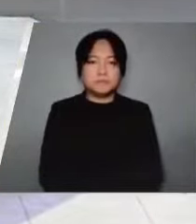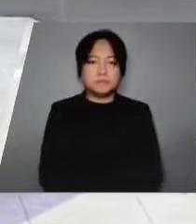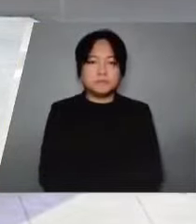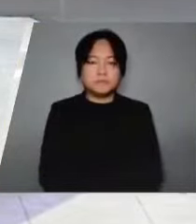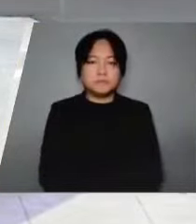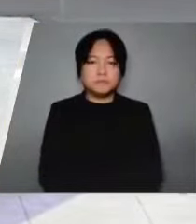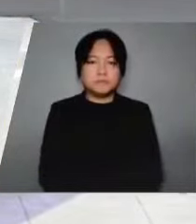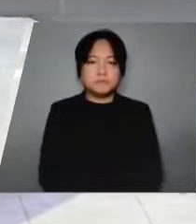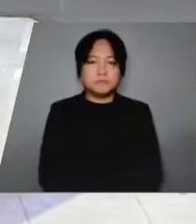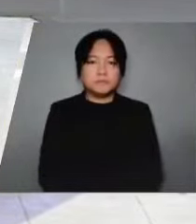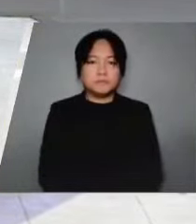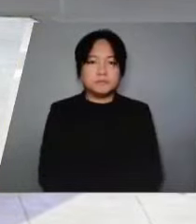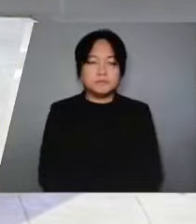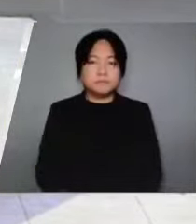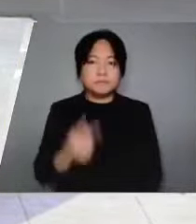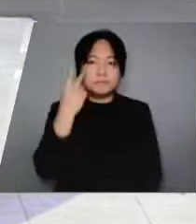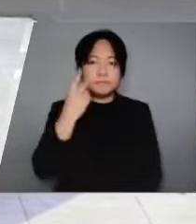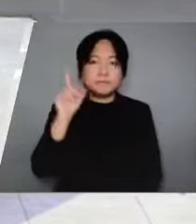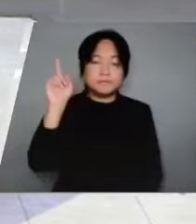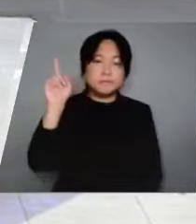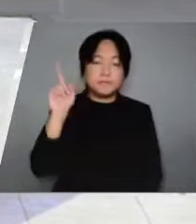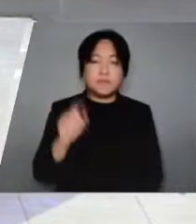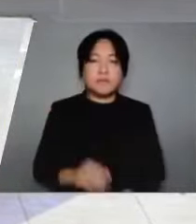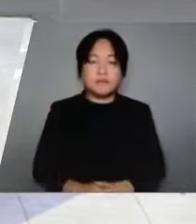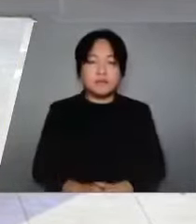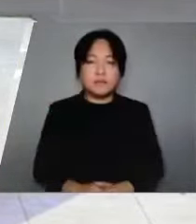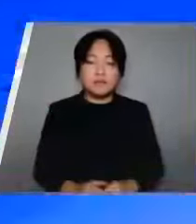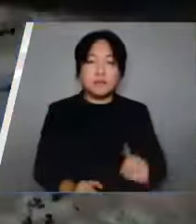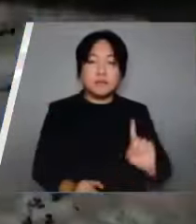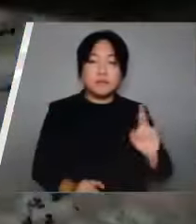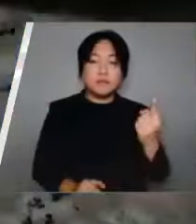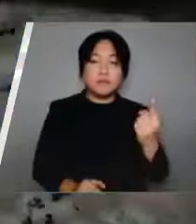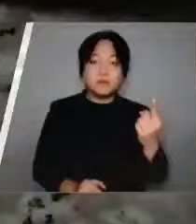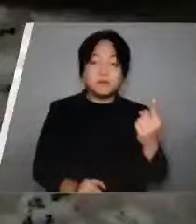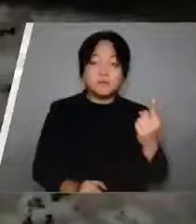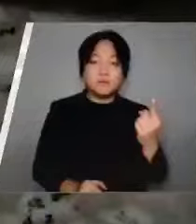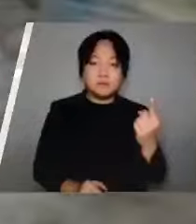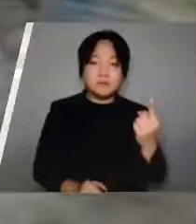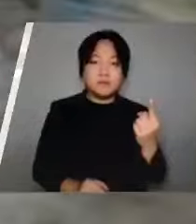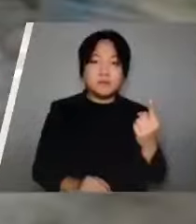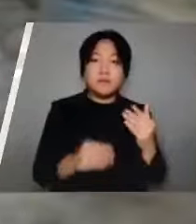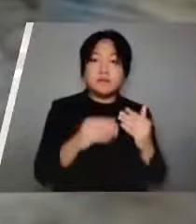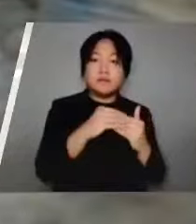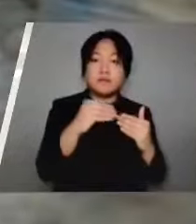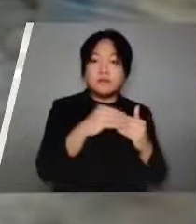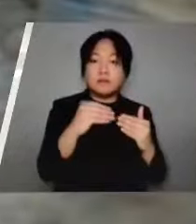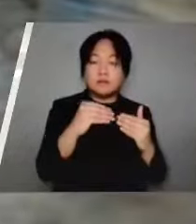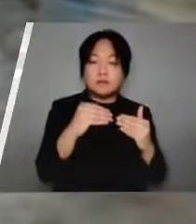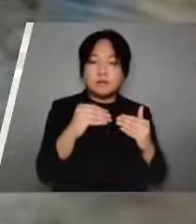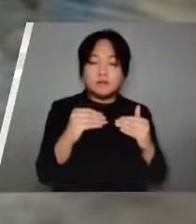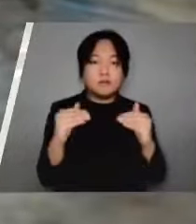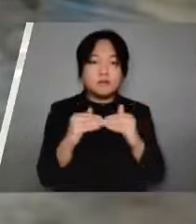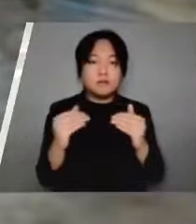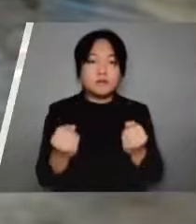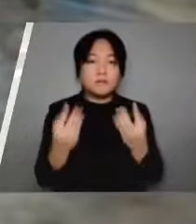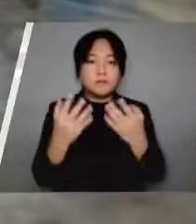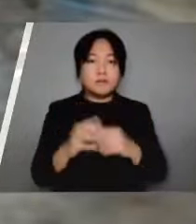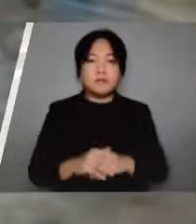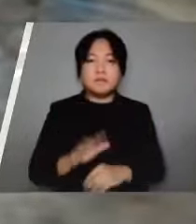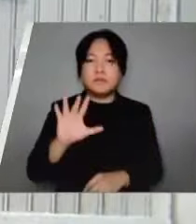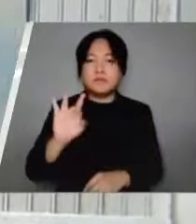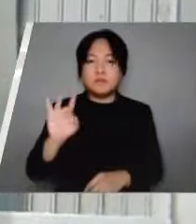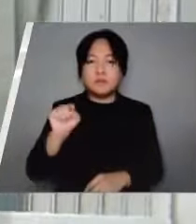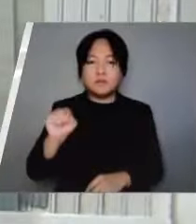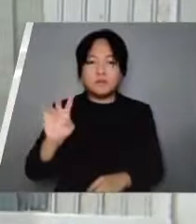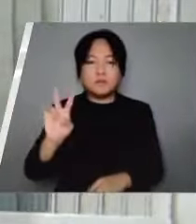Lalo pang sumadsad ang halaga ng piso kontra dolyar ngayong araw. Nagsara ang palitan sa 58 pesos and 71 centavos, mas mahina sa 58